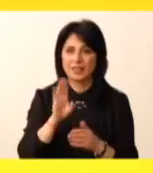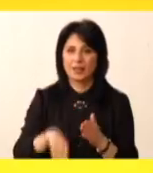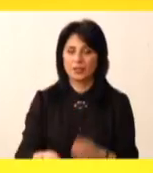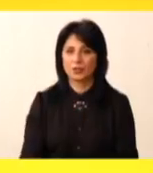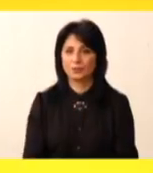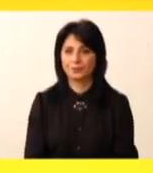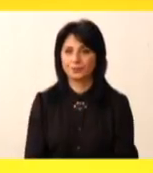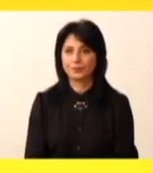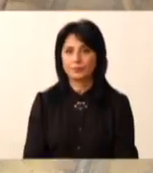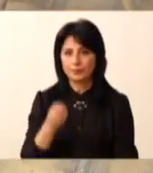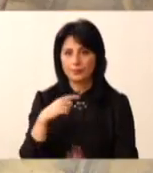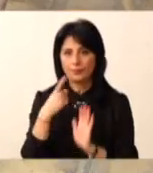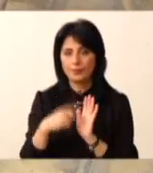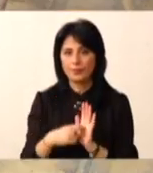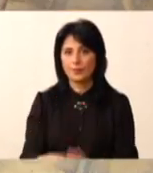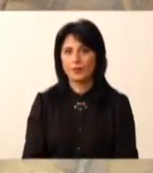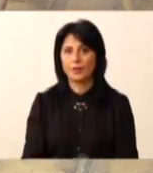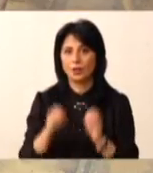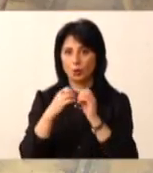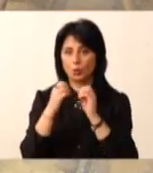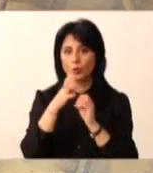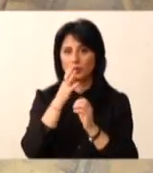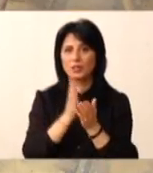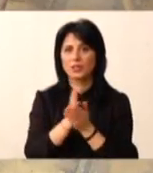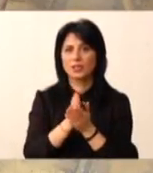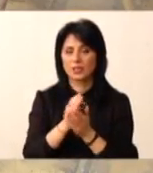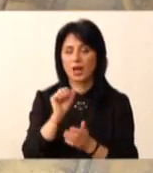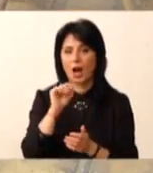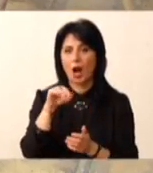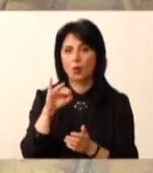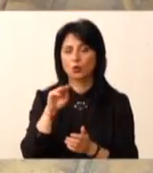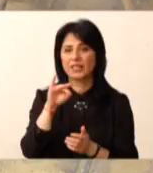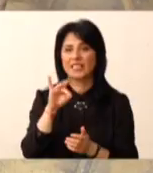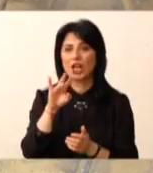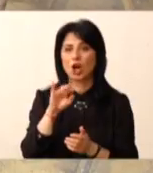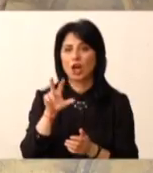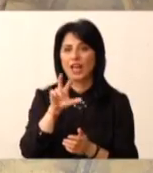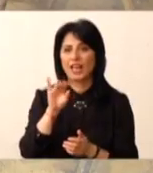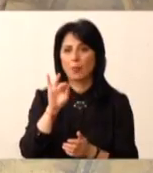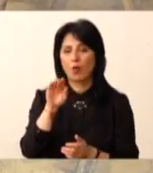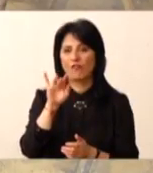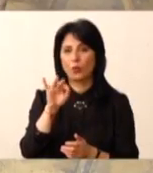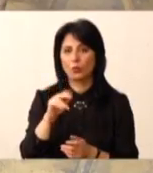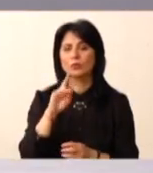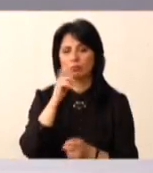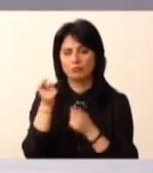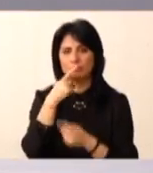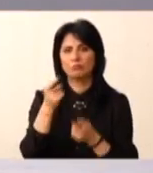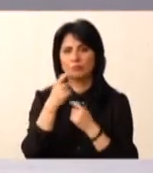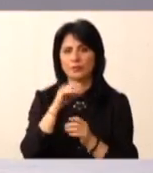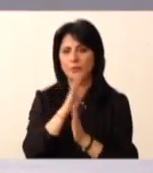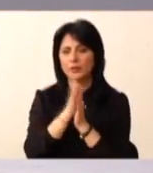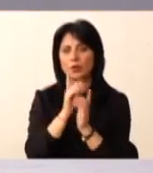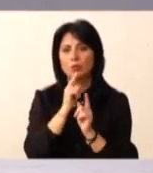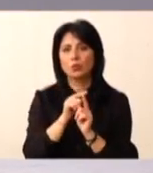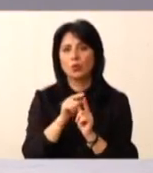სირთულეების გარეშე. თეა, კიდევ გვაქვს კითხვა? დიახ. 15 წელია მაქვს აუტოიმუნური თიროიდიტის ჰიპოფუნქცია, ვღებულო პრეპარატს, მთელი ამ